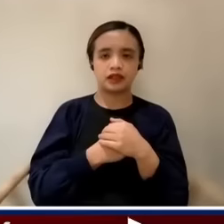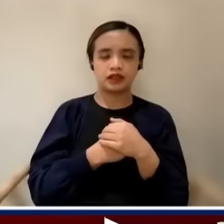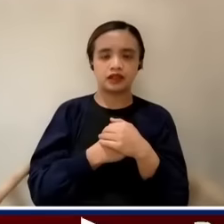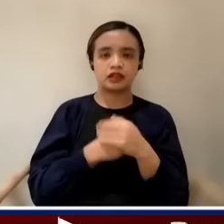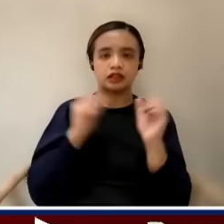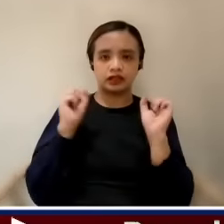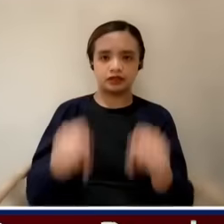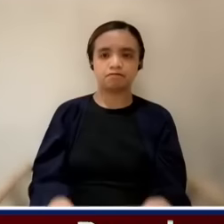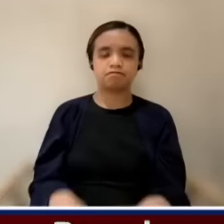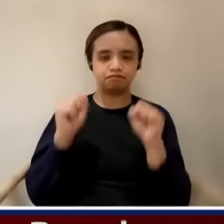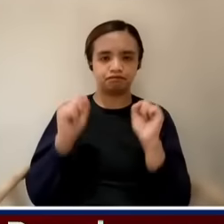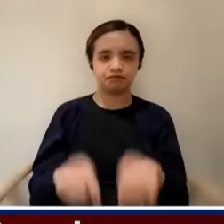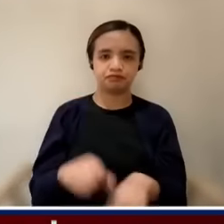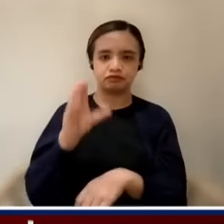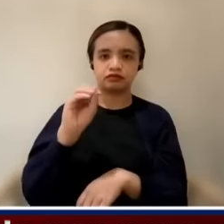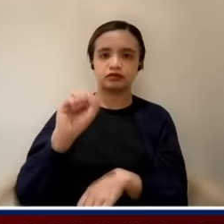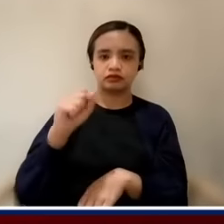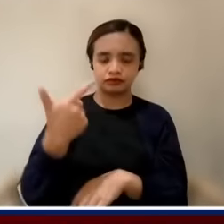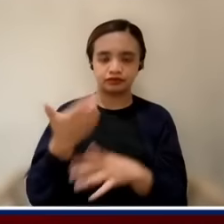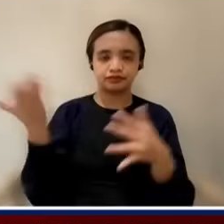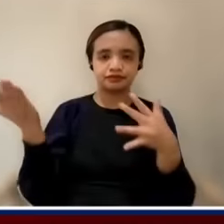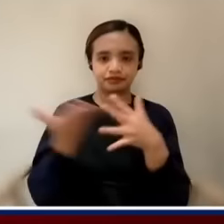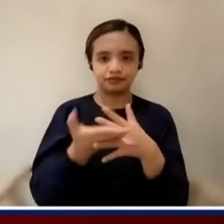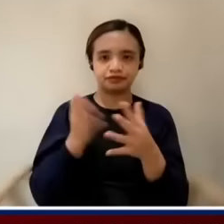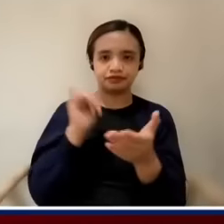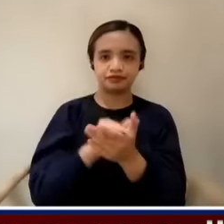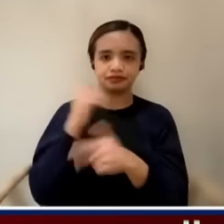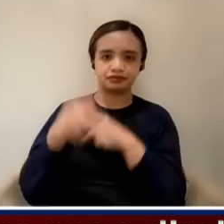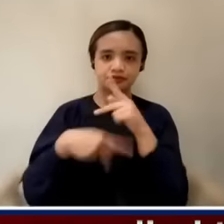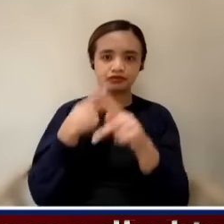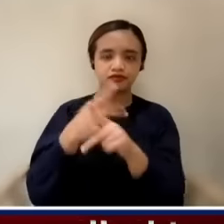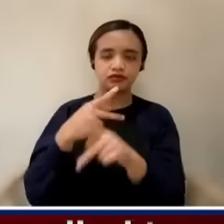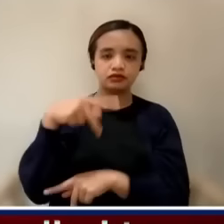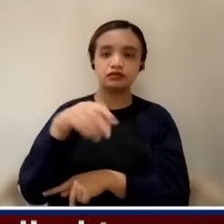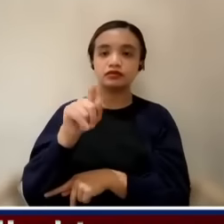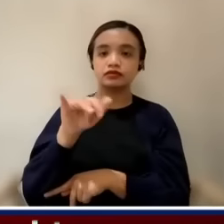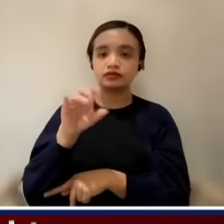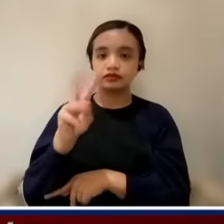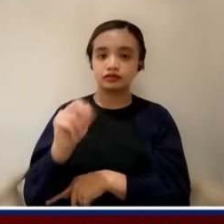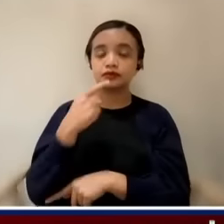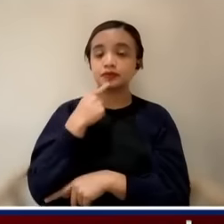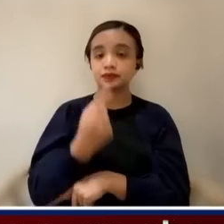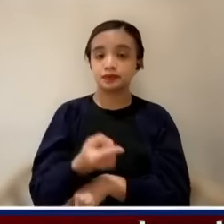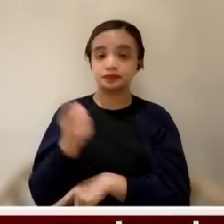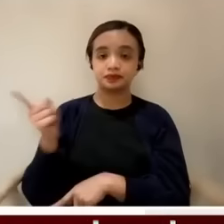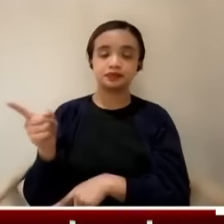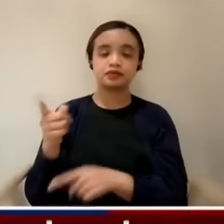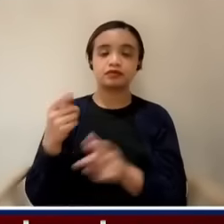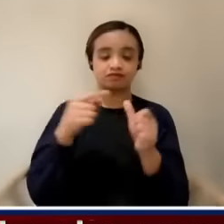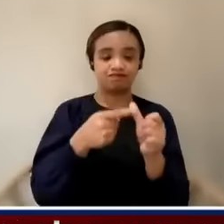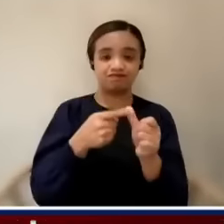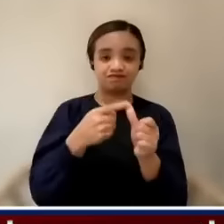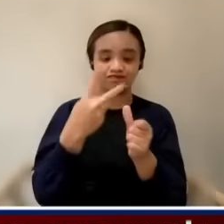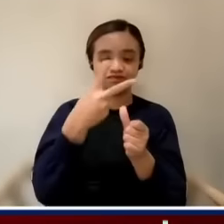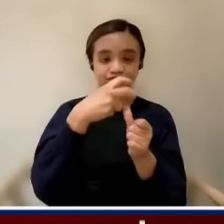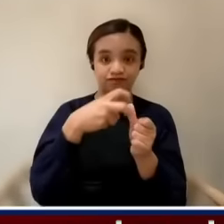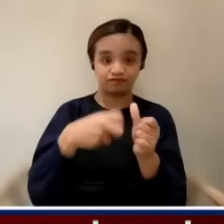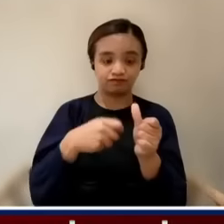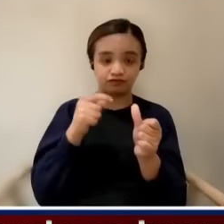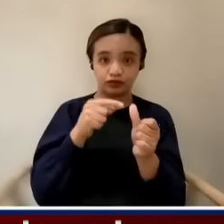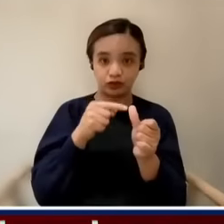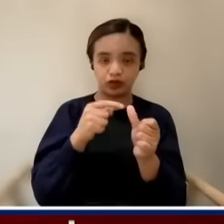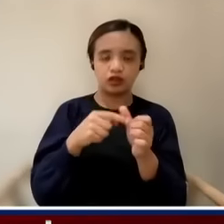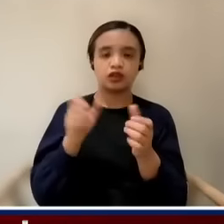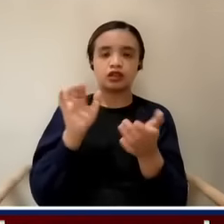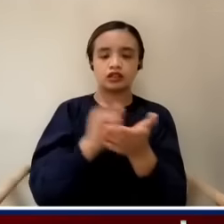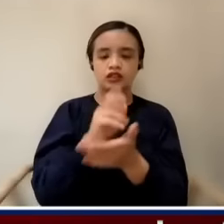ng OSG na ma-file yung ganyang klaseng petition. Opo. Sabi ni Guevara, pinatibay ng fingerprint analysis ng National Bureau of